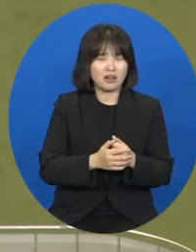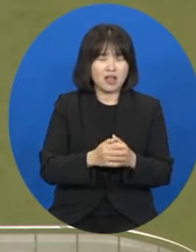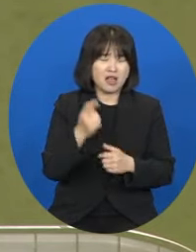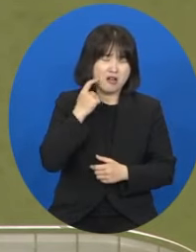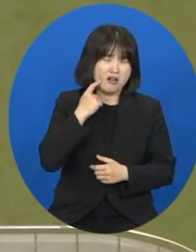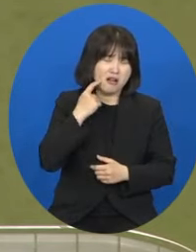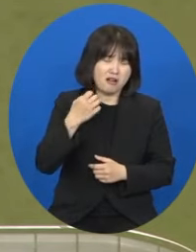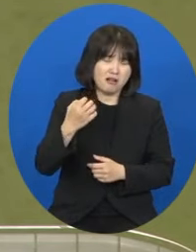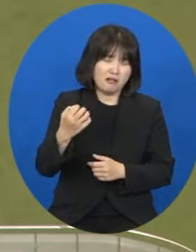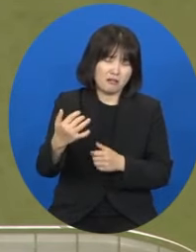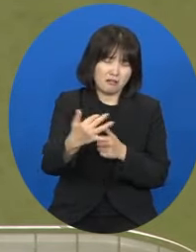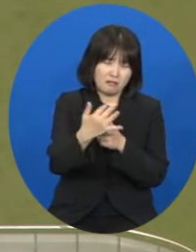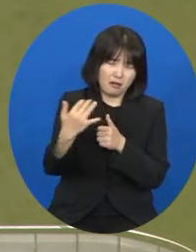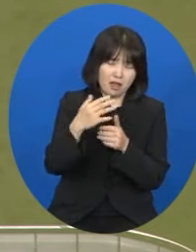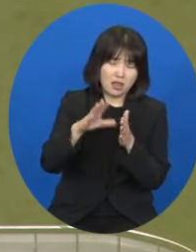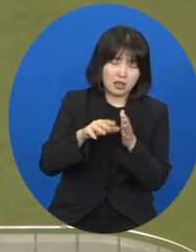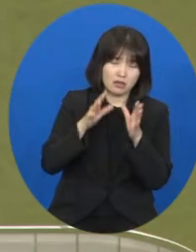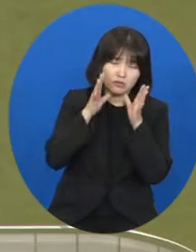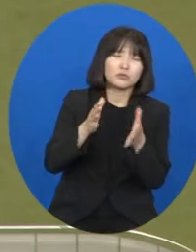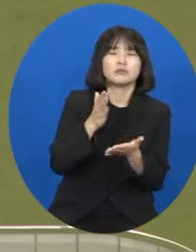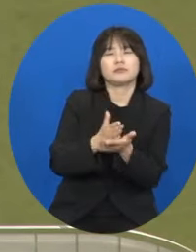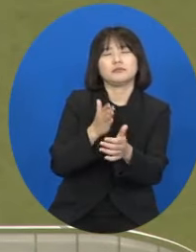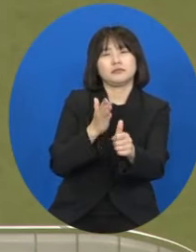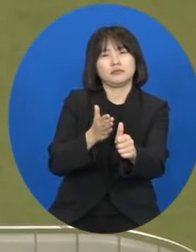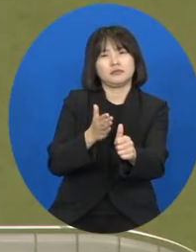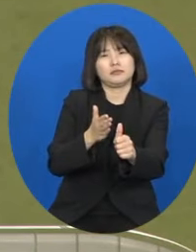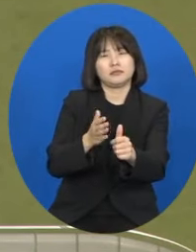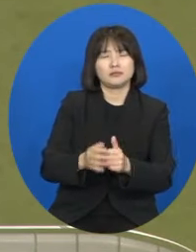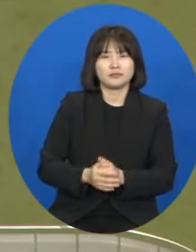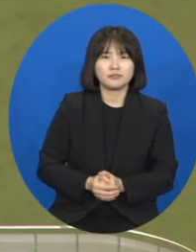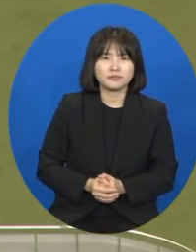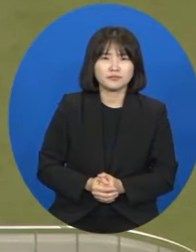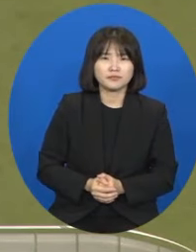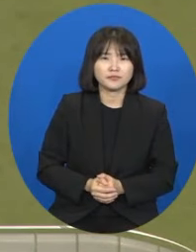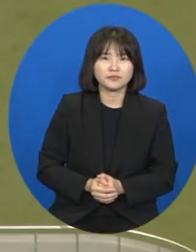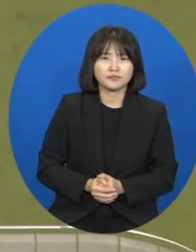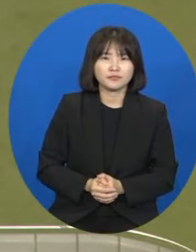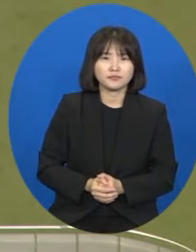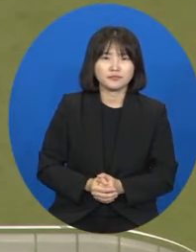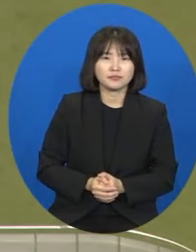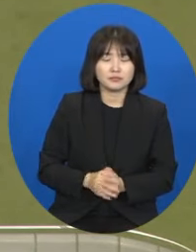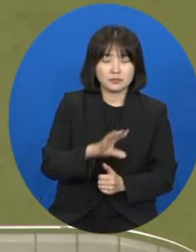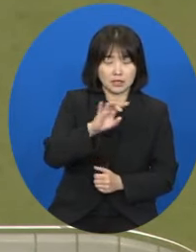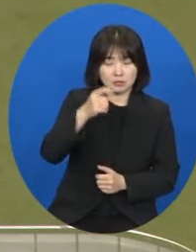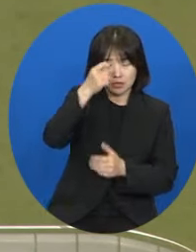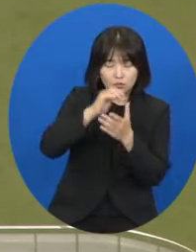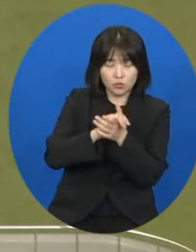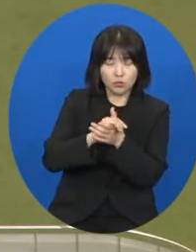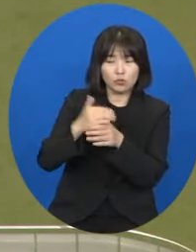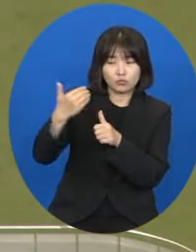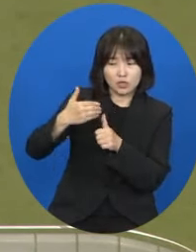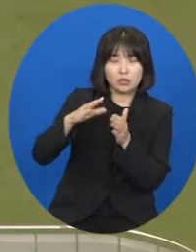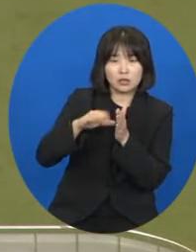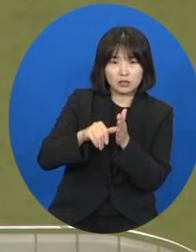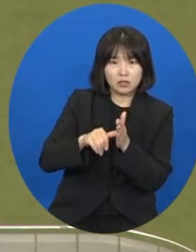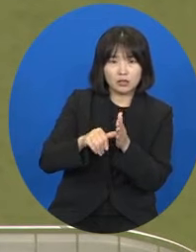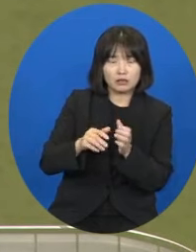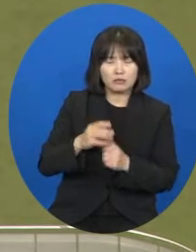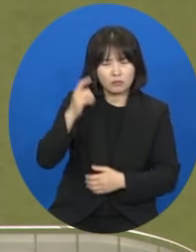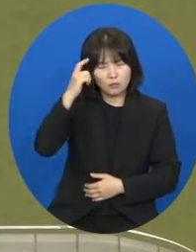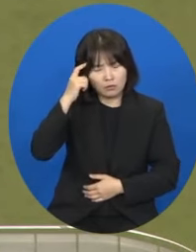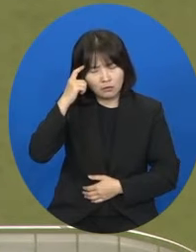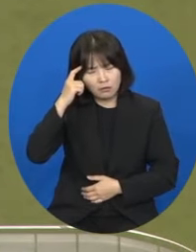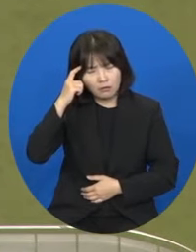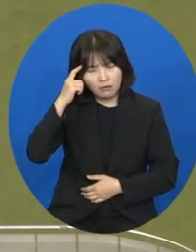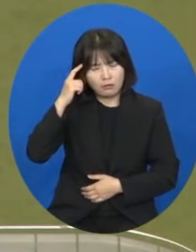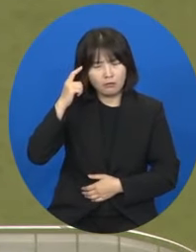됩니다. 그런 소리가 들려올 때마다 여러분 무찌르셔야 돼요. 가끔 기도받으러 오신 분 중에 머릿속에 이런 소리가